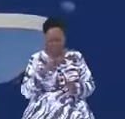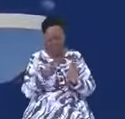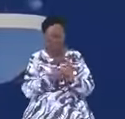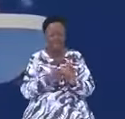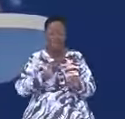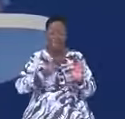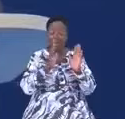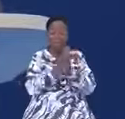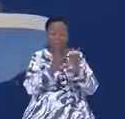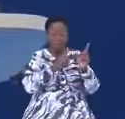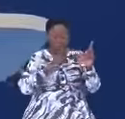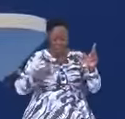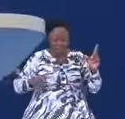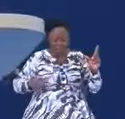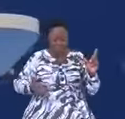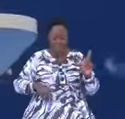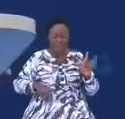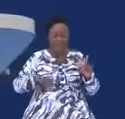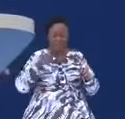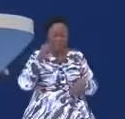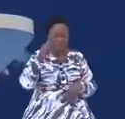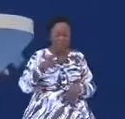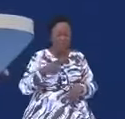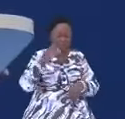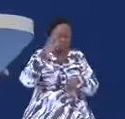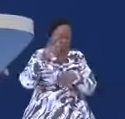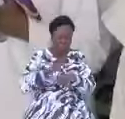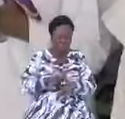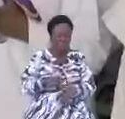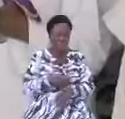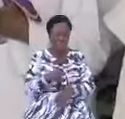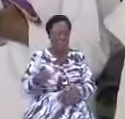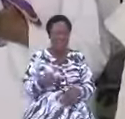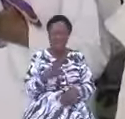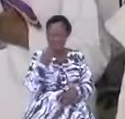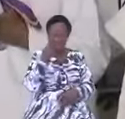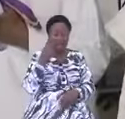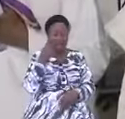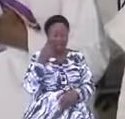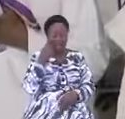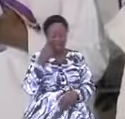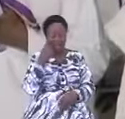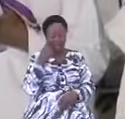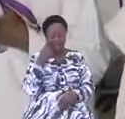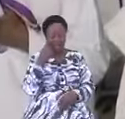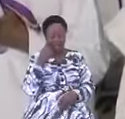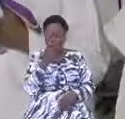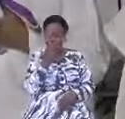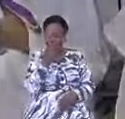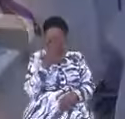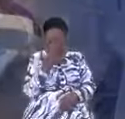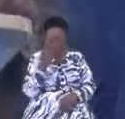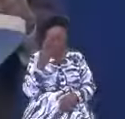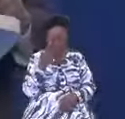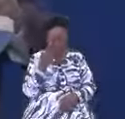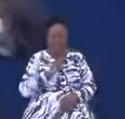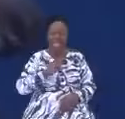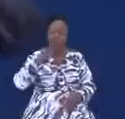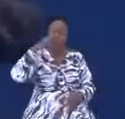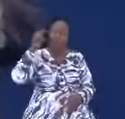touche les yeux aveugles vieux aveugle je vous recommande soyons ouverts